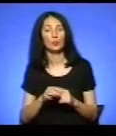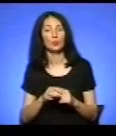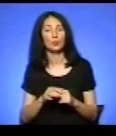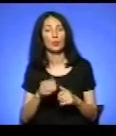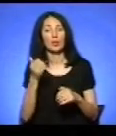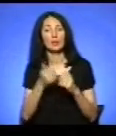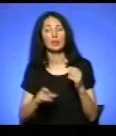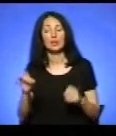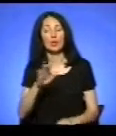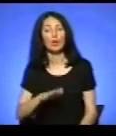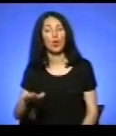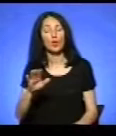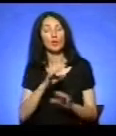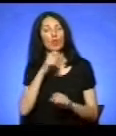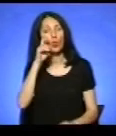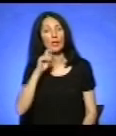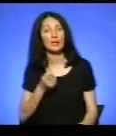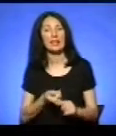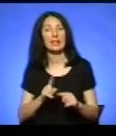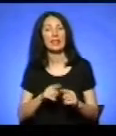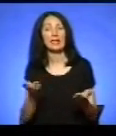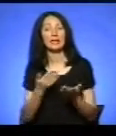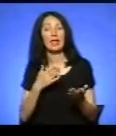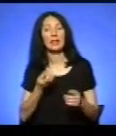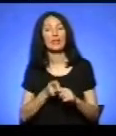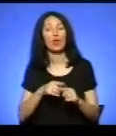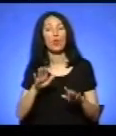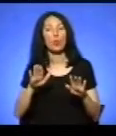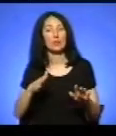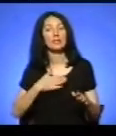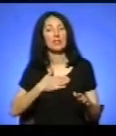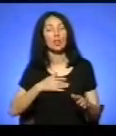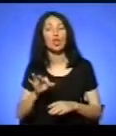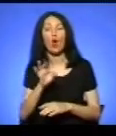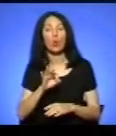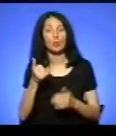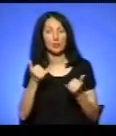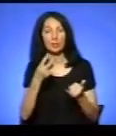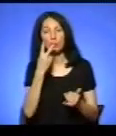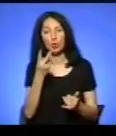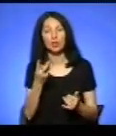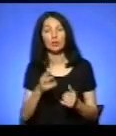Серед регіонів України, на якому місці наша область, ми зараз подивимося,